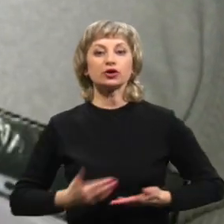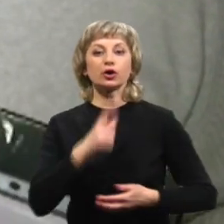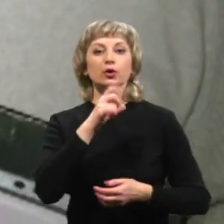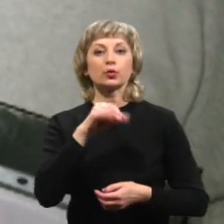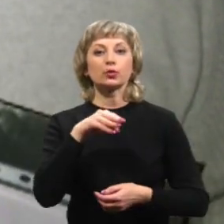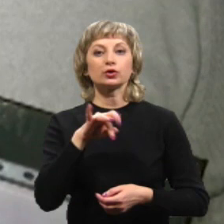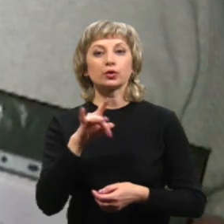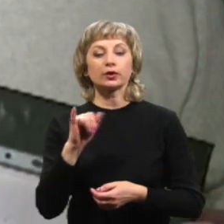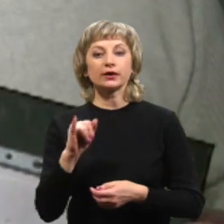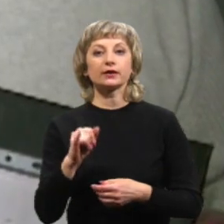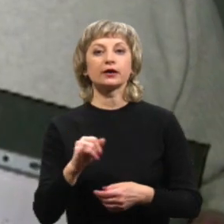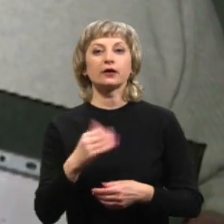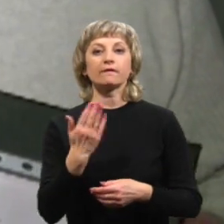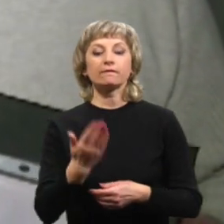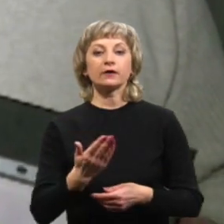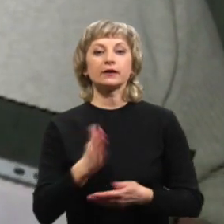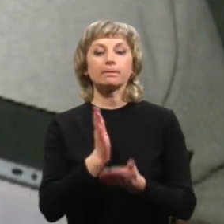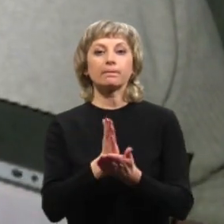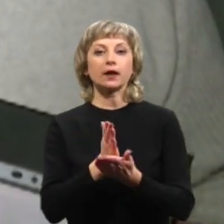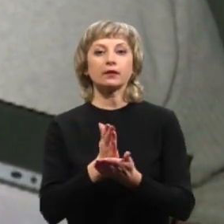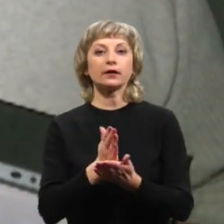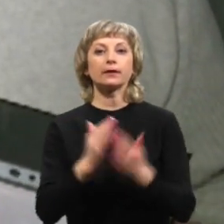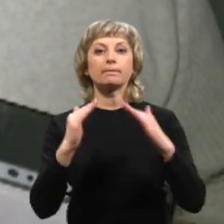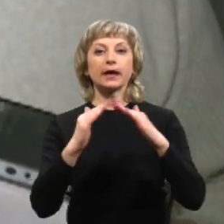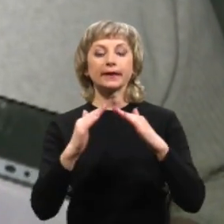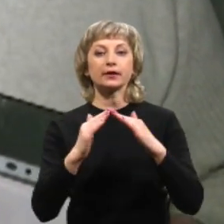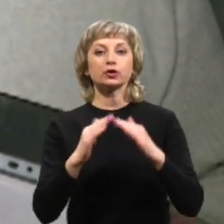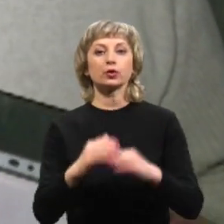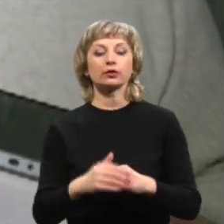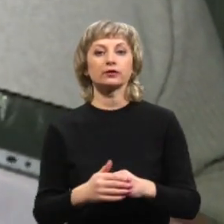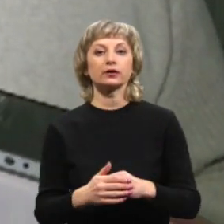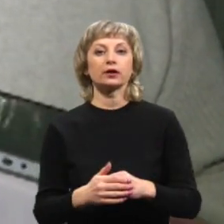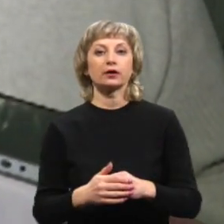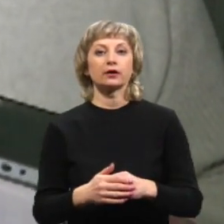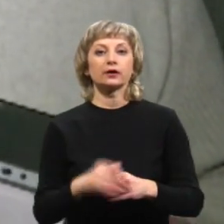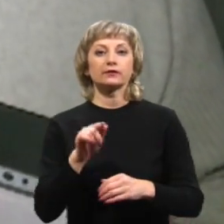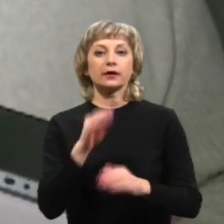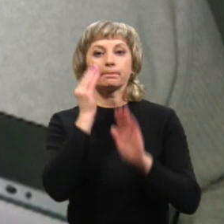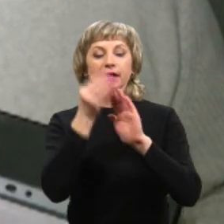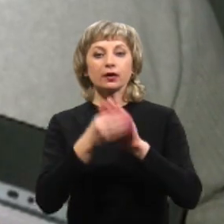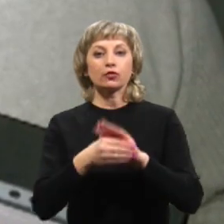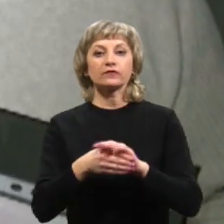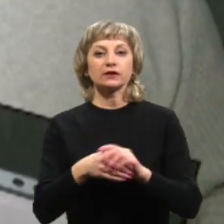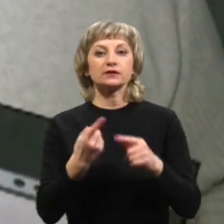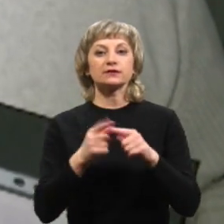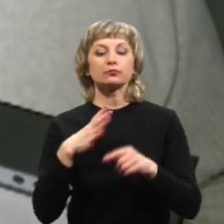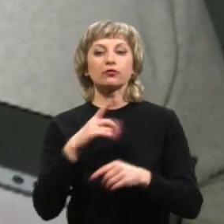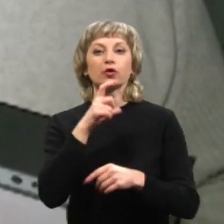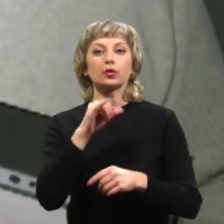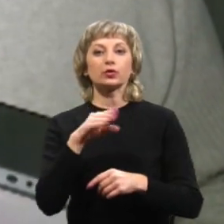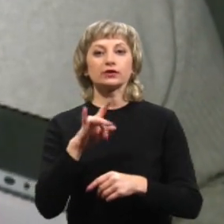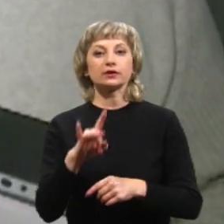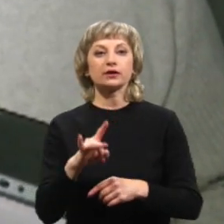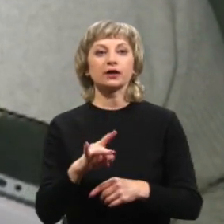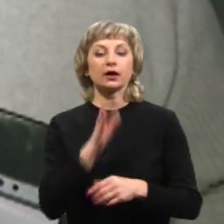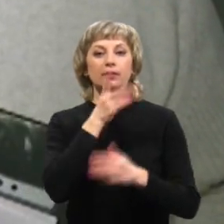хуторі. Вони там мали маєток. От там вони їх і переховували. Це був хутір. От